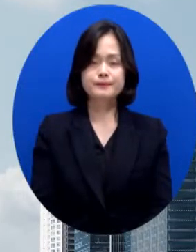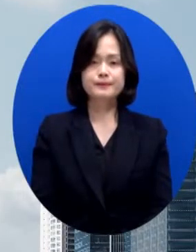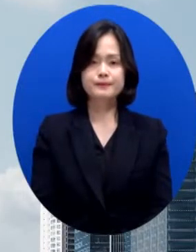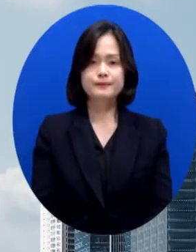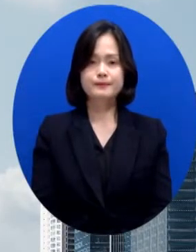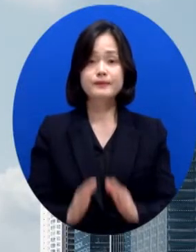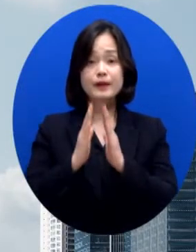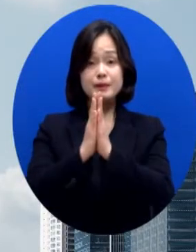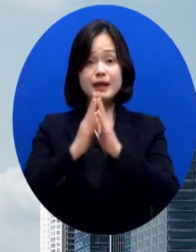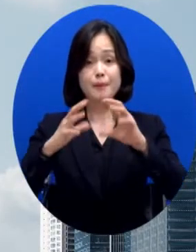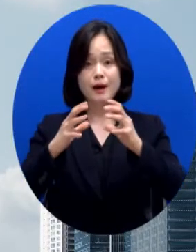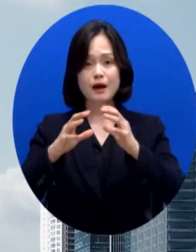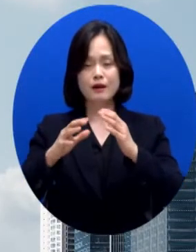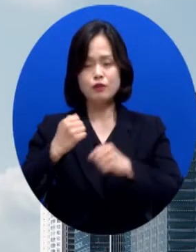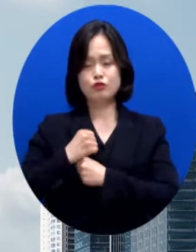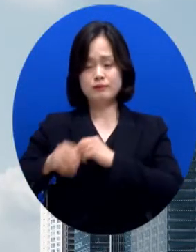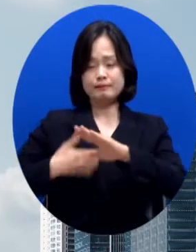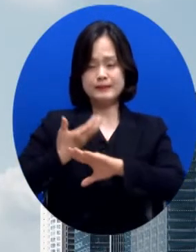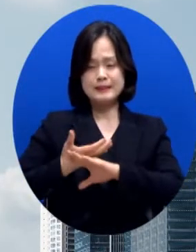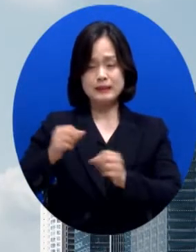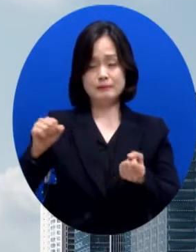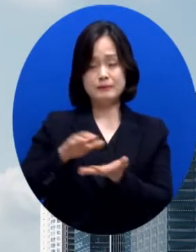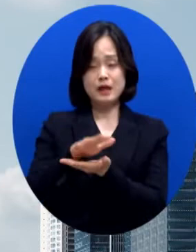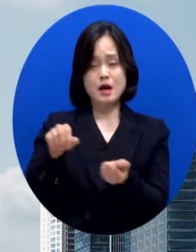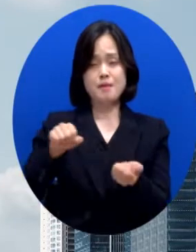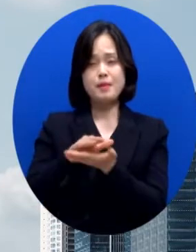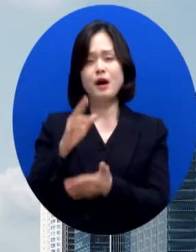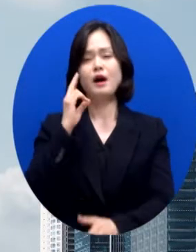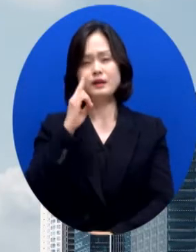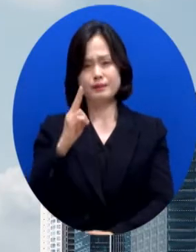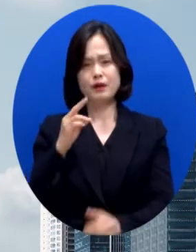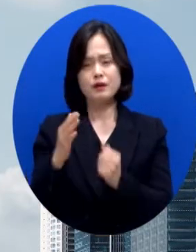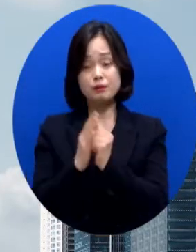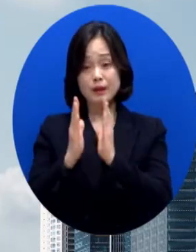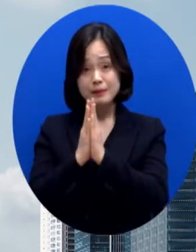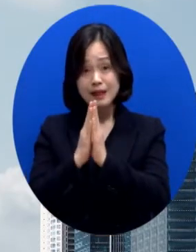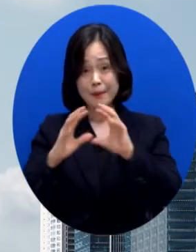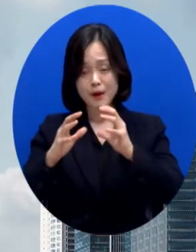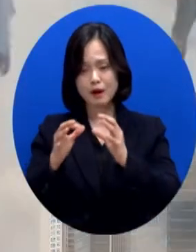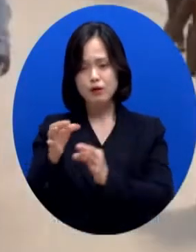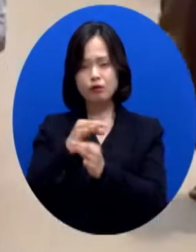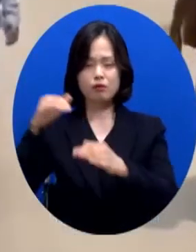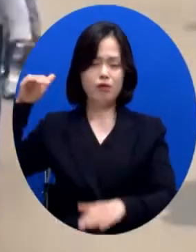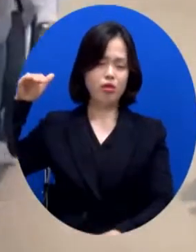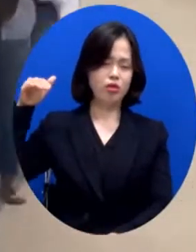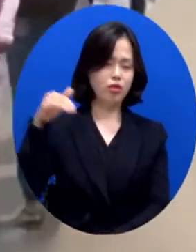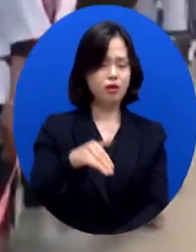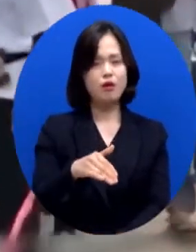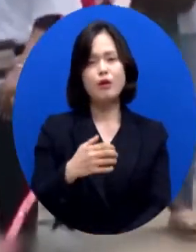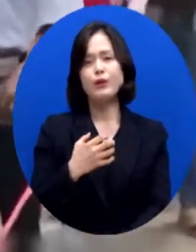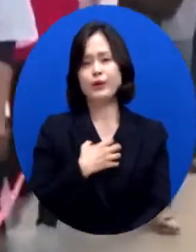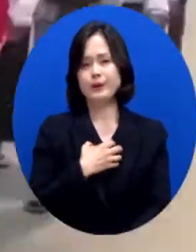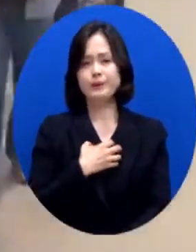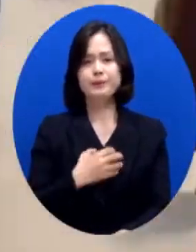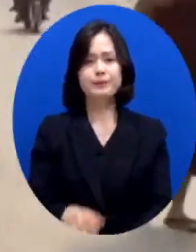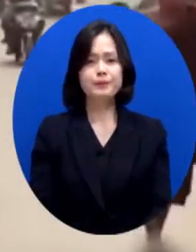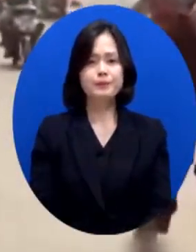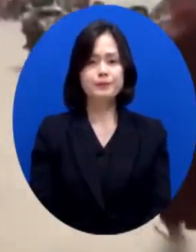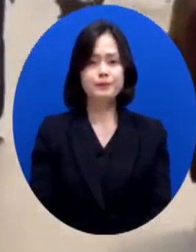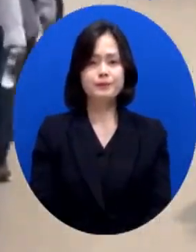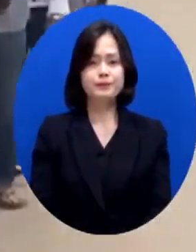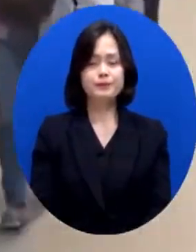미얀마 사태가 더 나빠지면서 미얀마 경제가 큰 타격을 입을 것으로 보입니다 세계은행은 올해